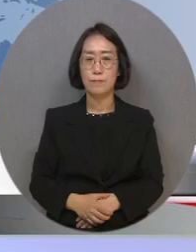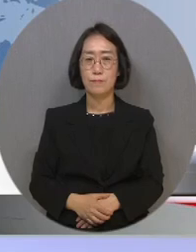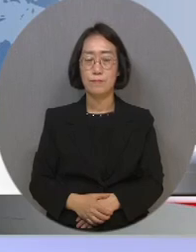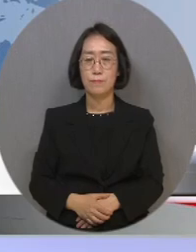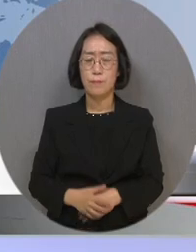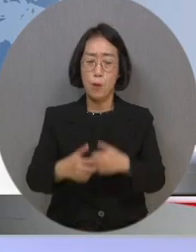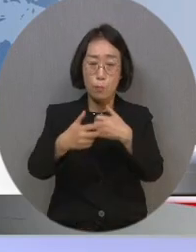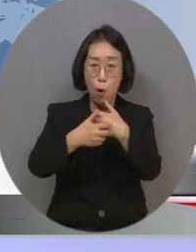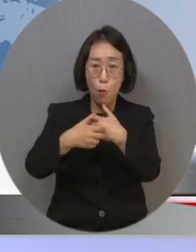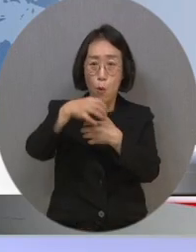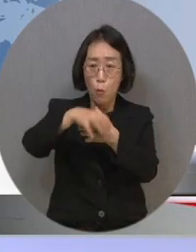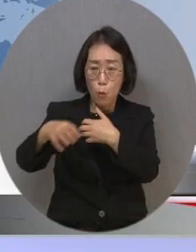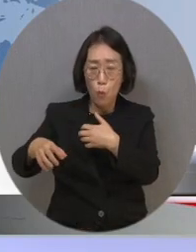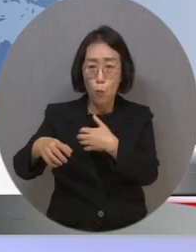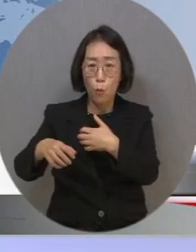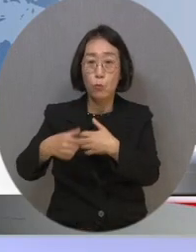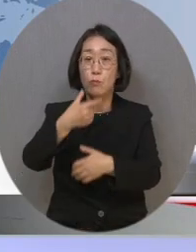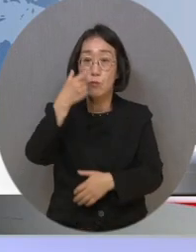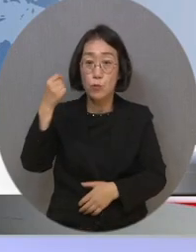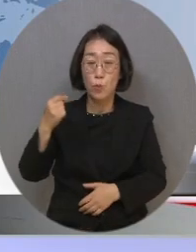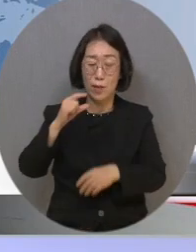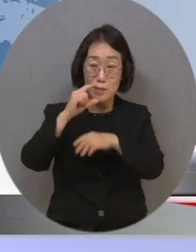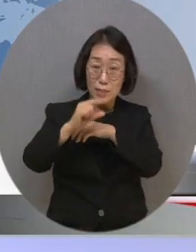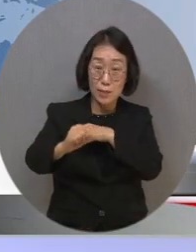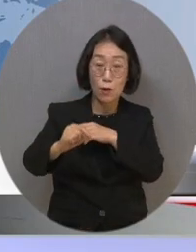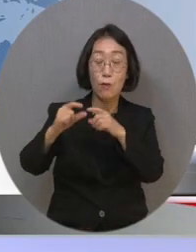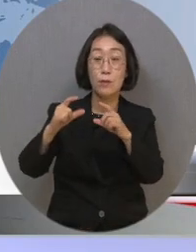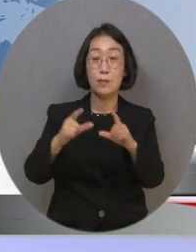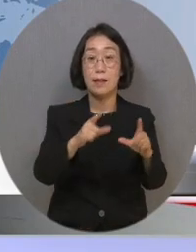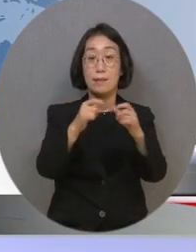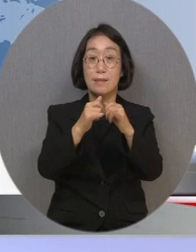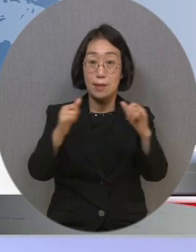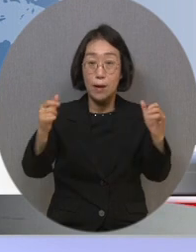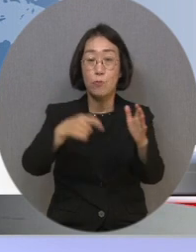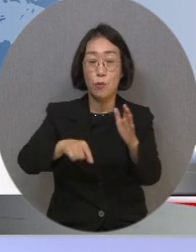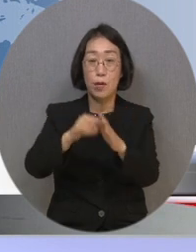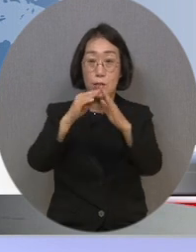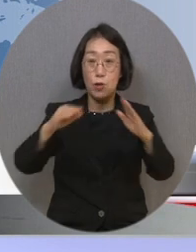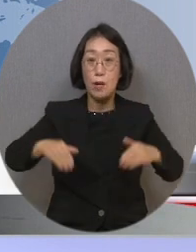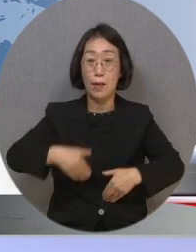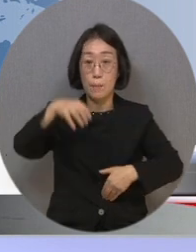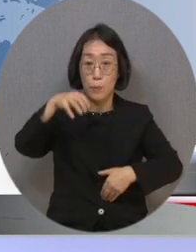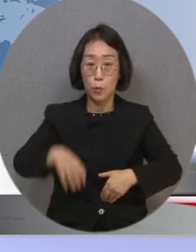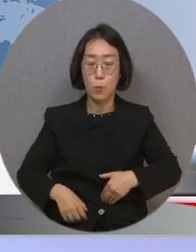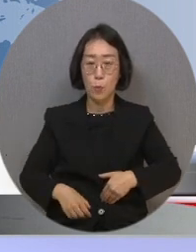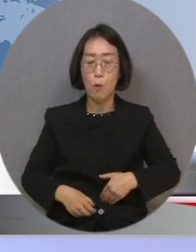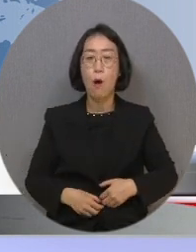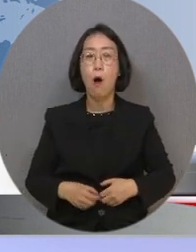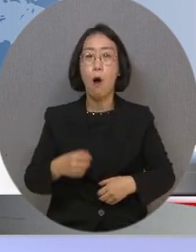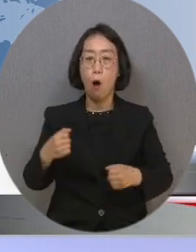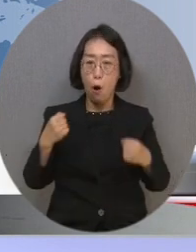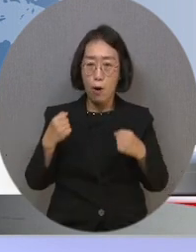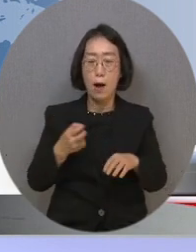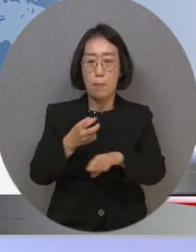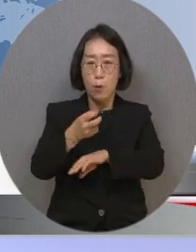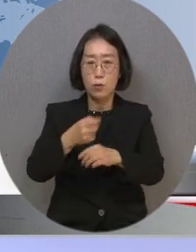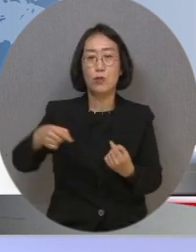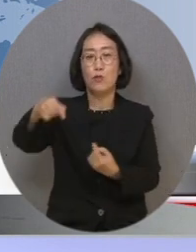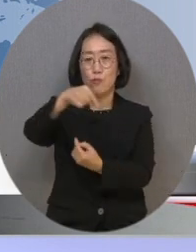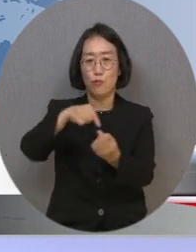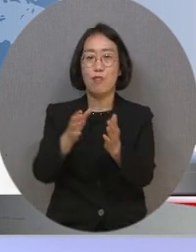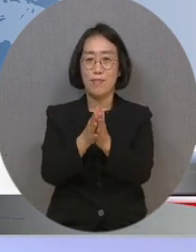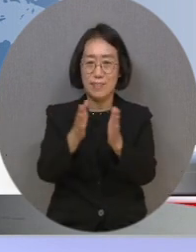의료 서비스를 받기 어려운 지역 주민들을 위해 전라남도가 찾아가는 전남 건강 버스의 운영을